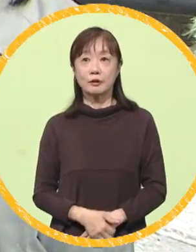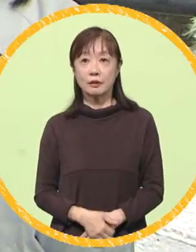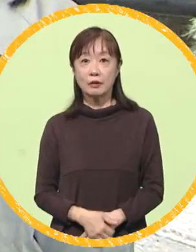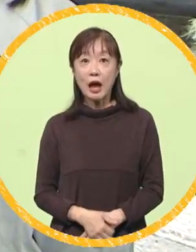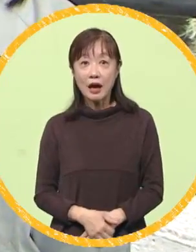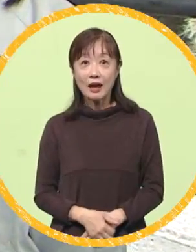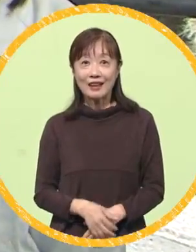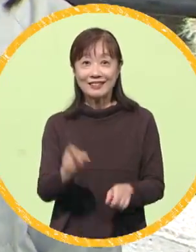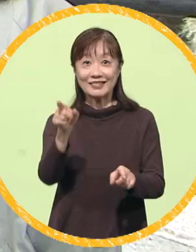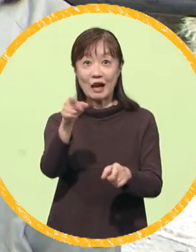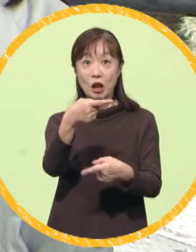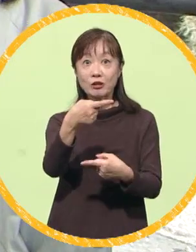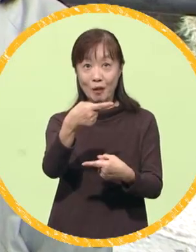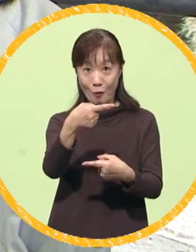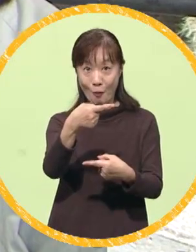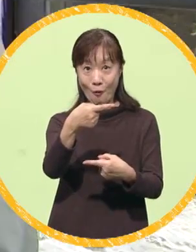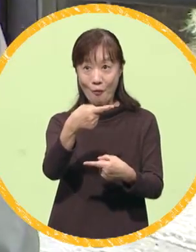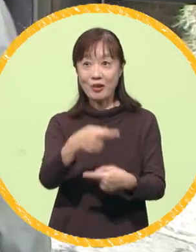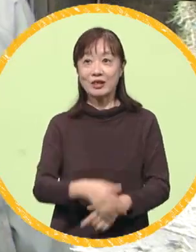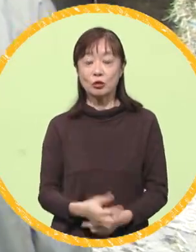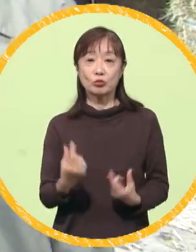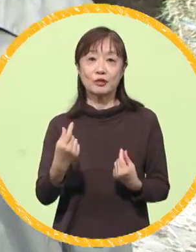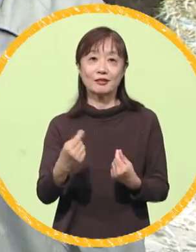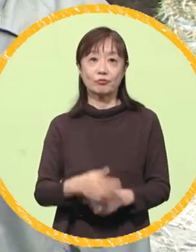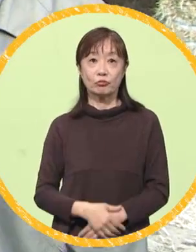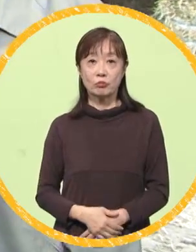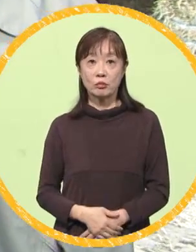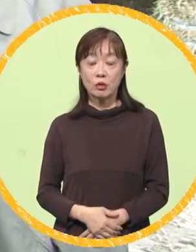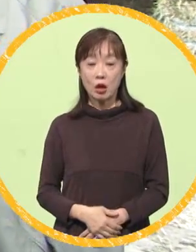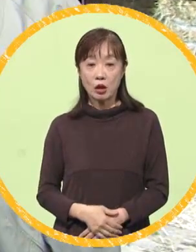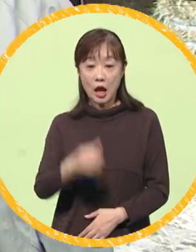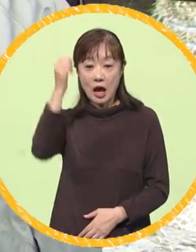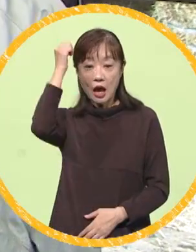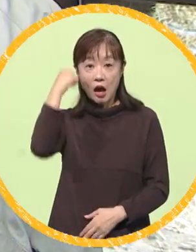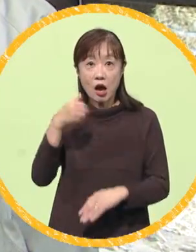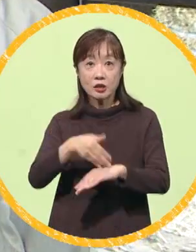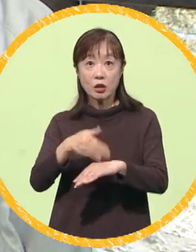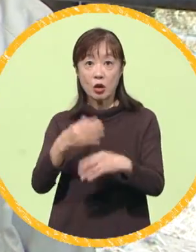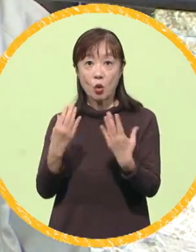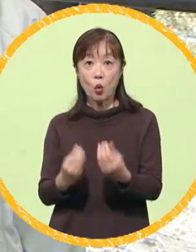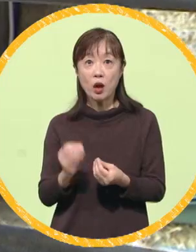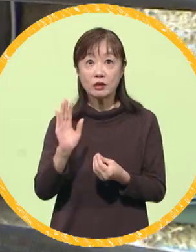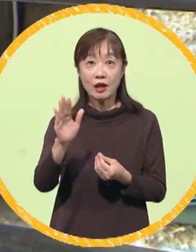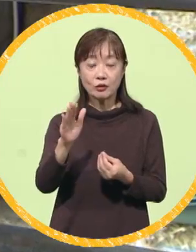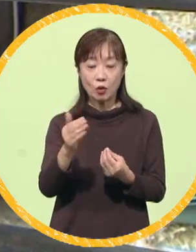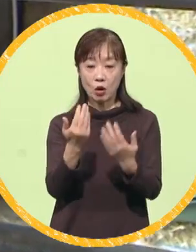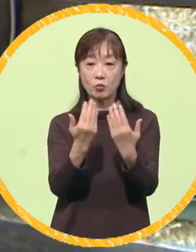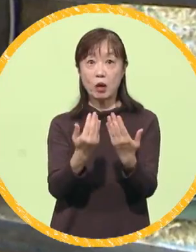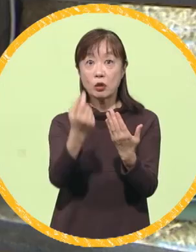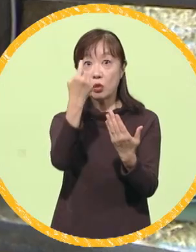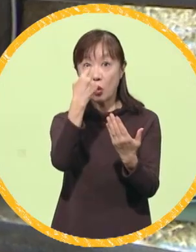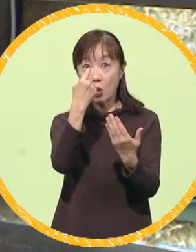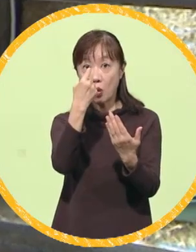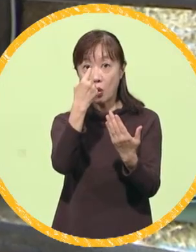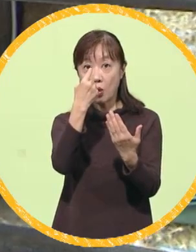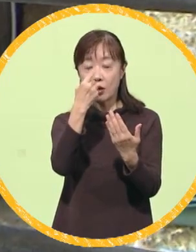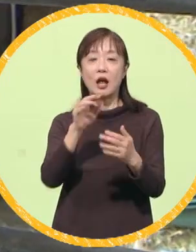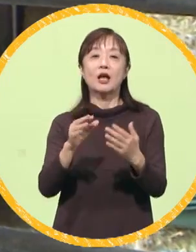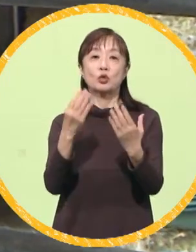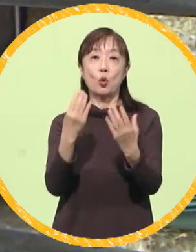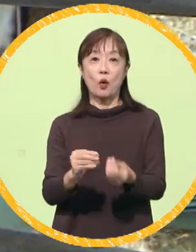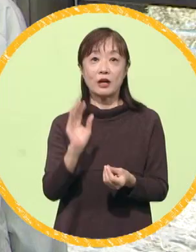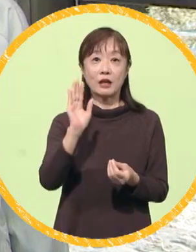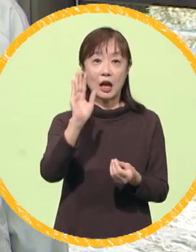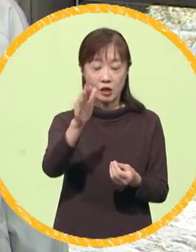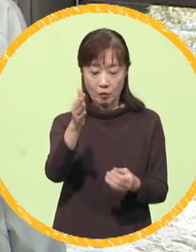元旦も？そうです、そうです。だってこの後勉強もするんですよね。授業も 授業終わって世話をする感じ